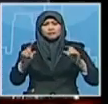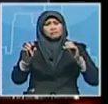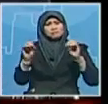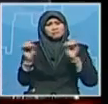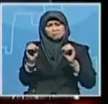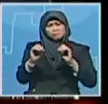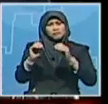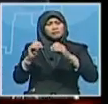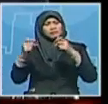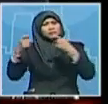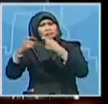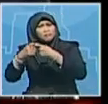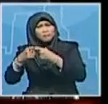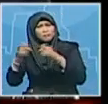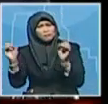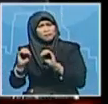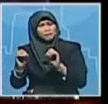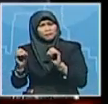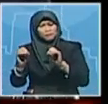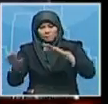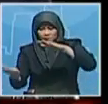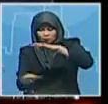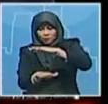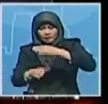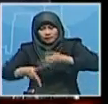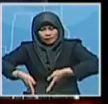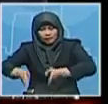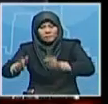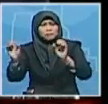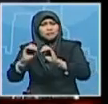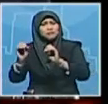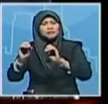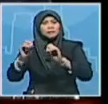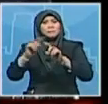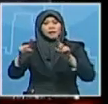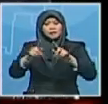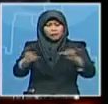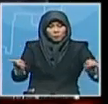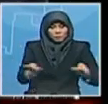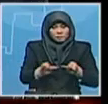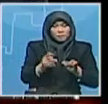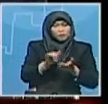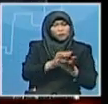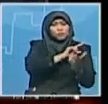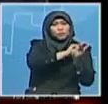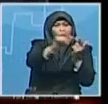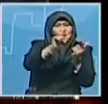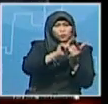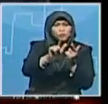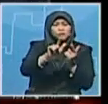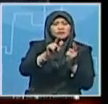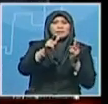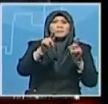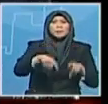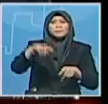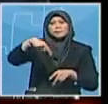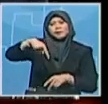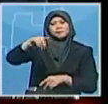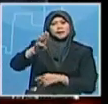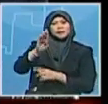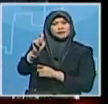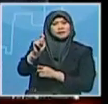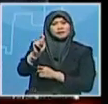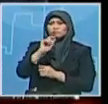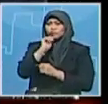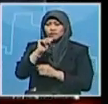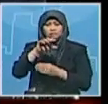bawah jalan. Tiba-tiba dah ada utility di bawah jalan. Sebab pembangunan di kawasan setempat dilunduskan oleh PBT. Pihak PBT yang bukan